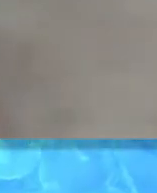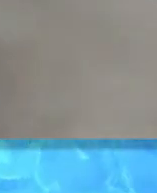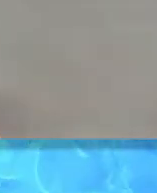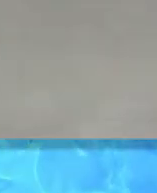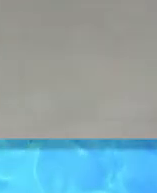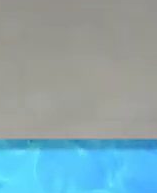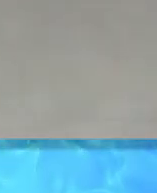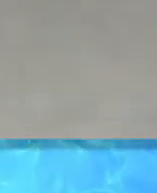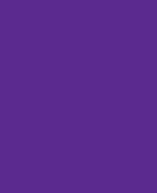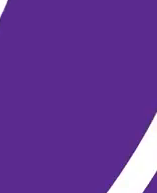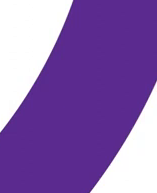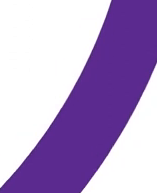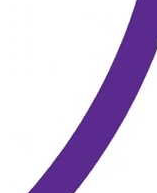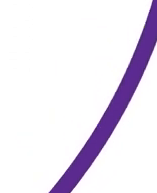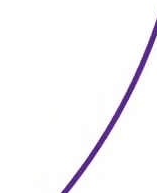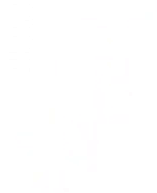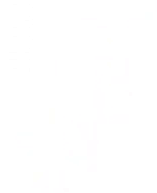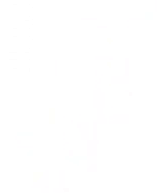Ra ki, F E V V V R I R I R I R I, Ferry.